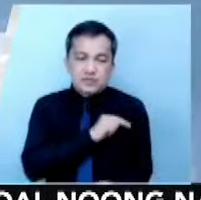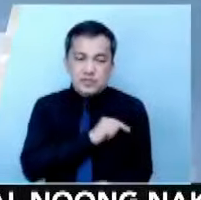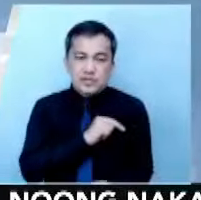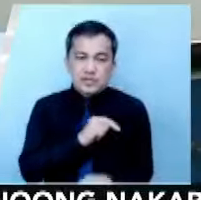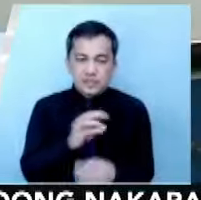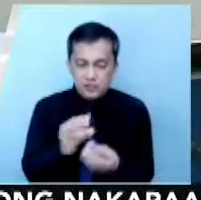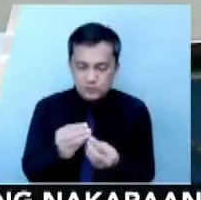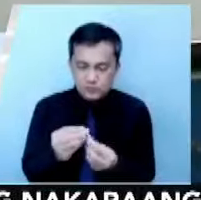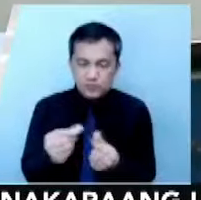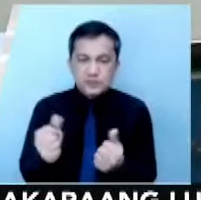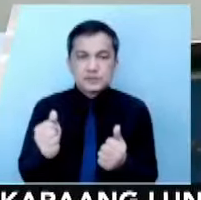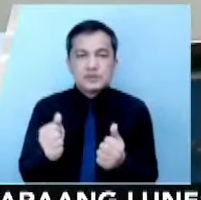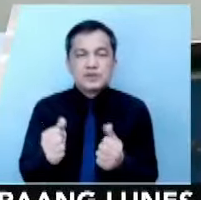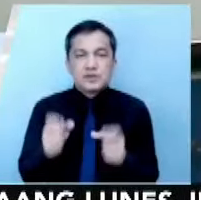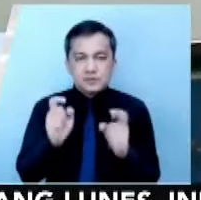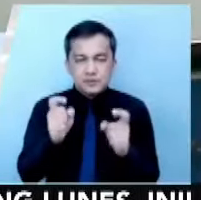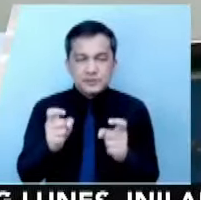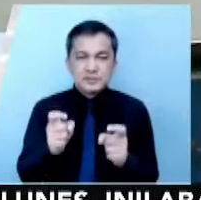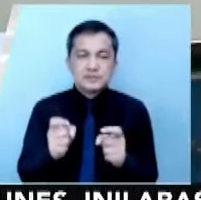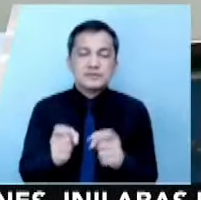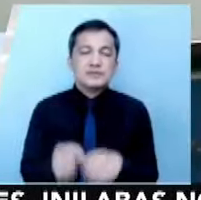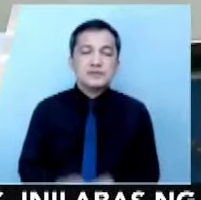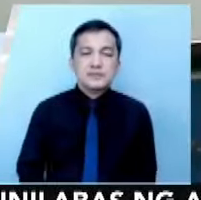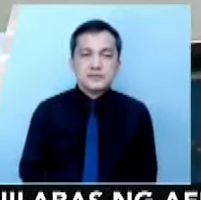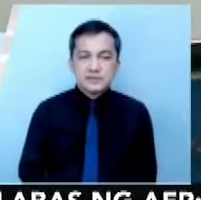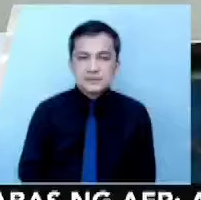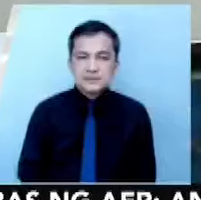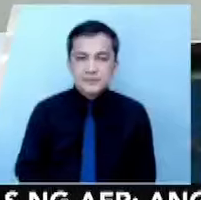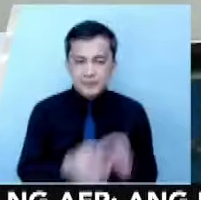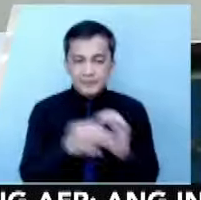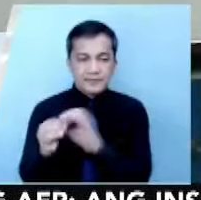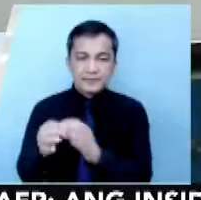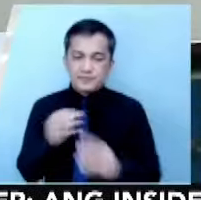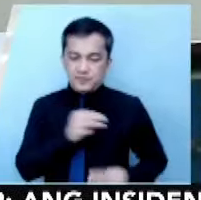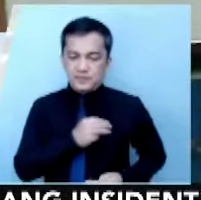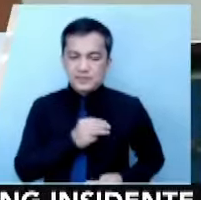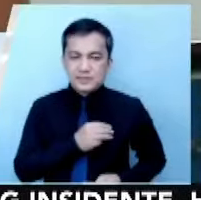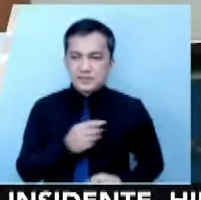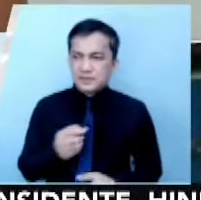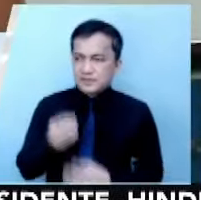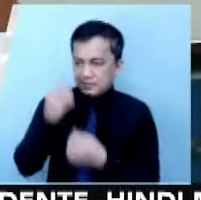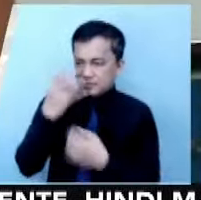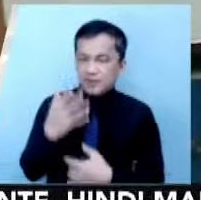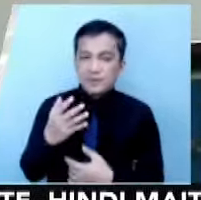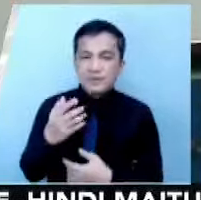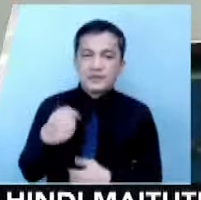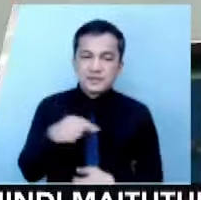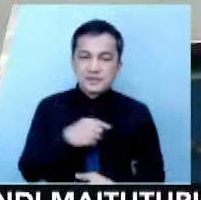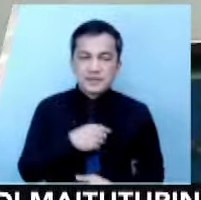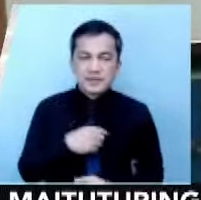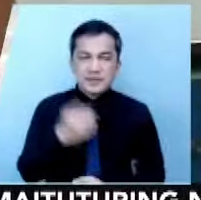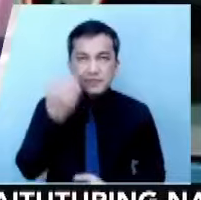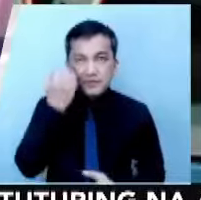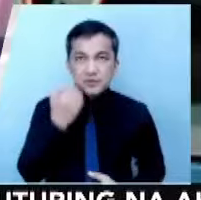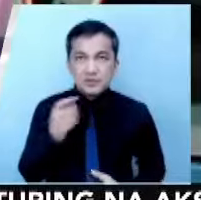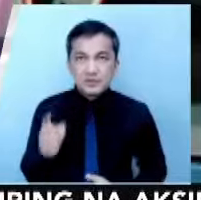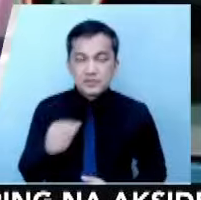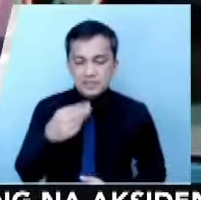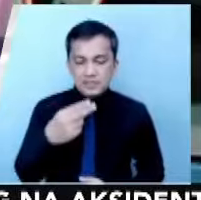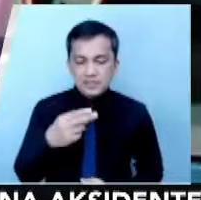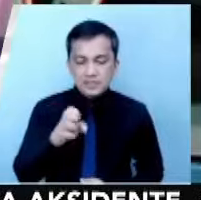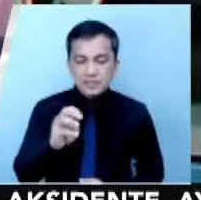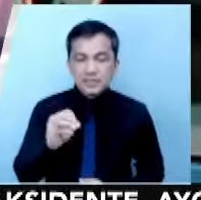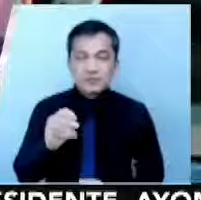ang sugat. And na-connect kami sa military and then medyo nasabi nila sa amin na may kulang nga sila ng hemostat. Meron